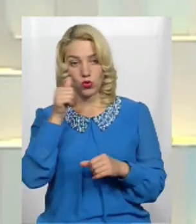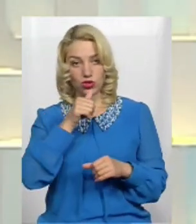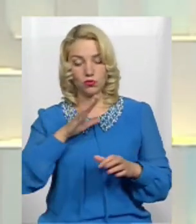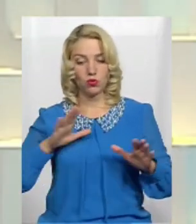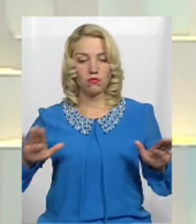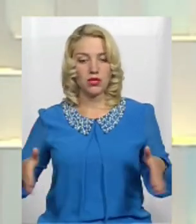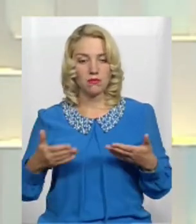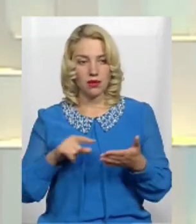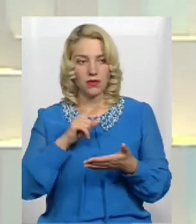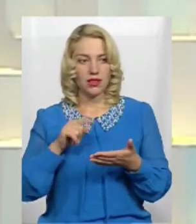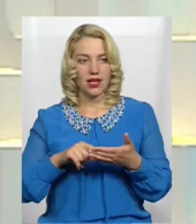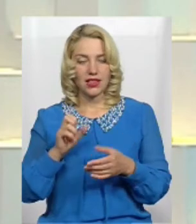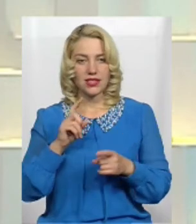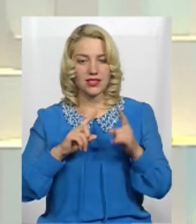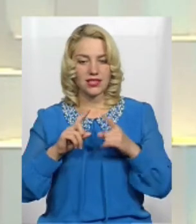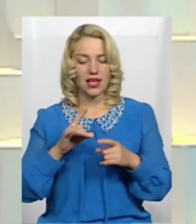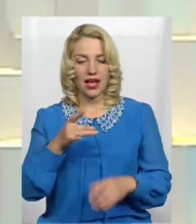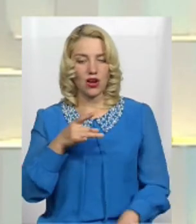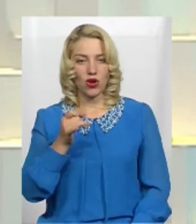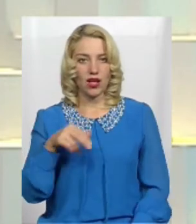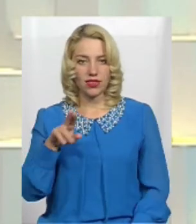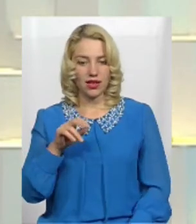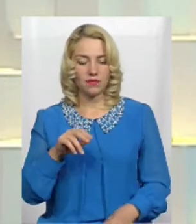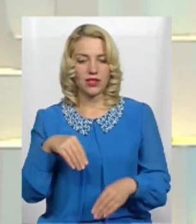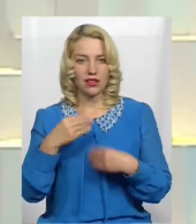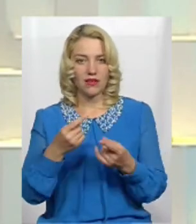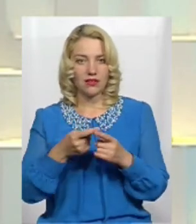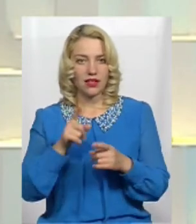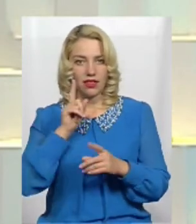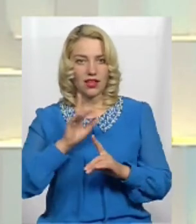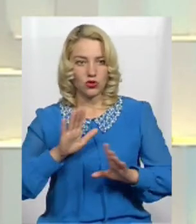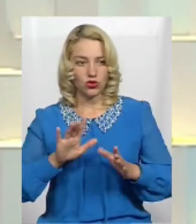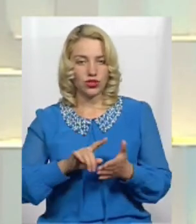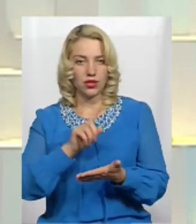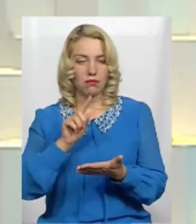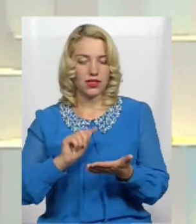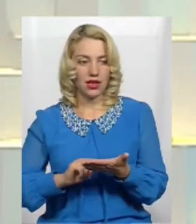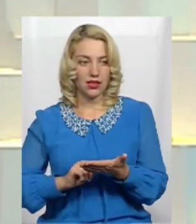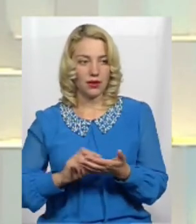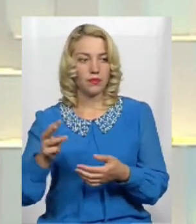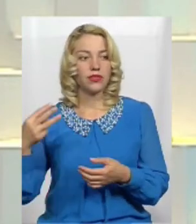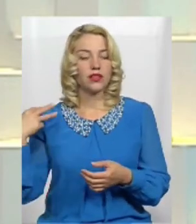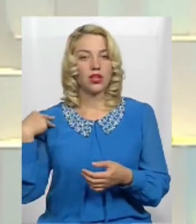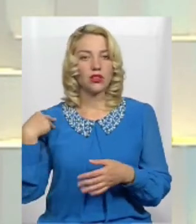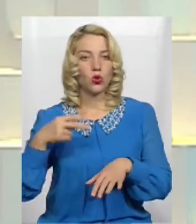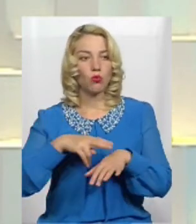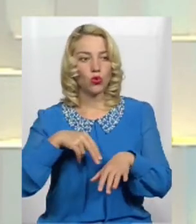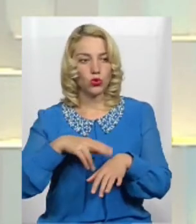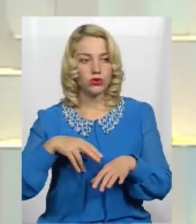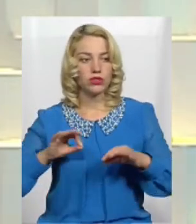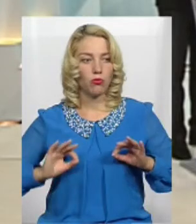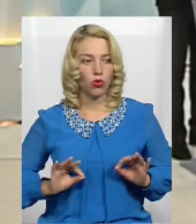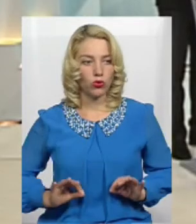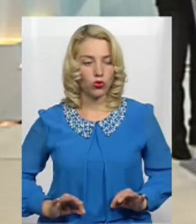піднімав це питання на сесії районної ради, задавав ці незручні питання і начальнику поліції, і